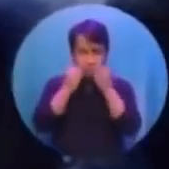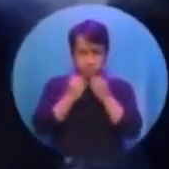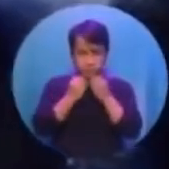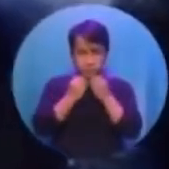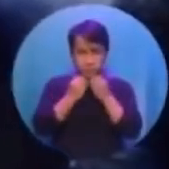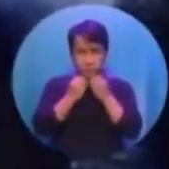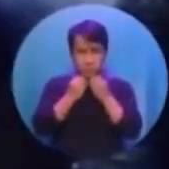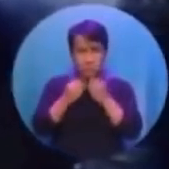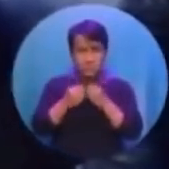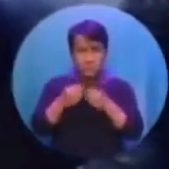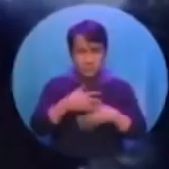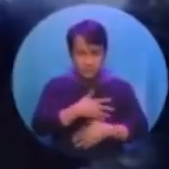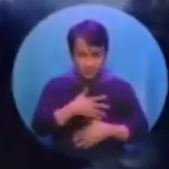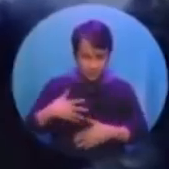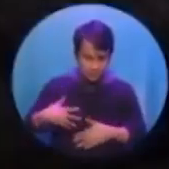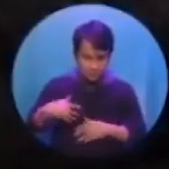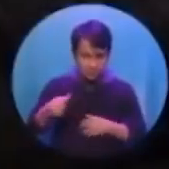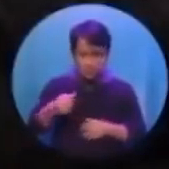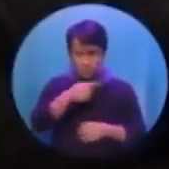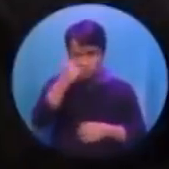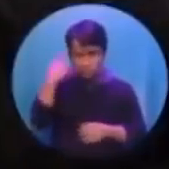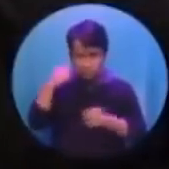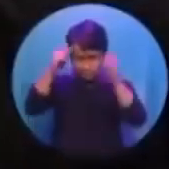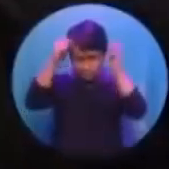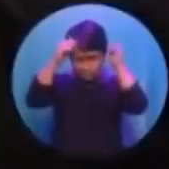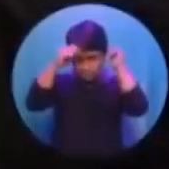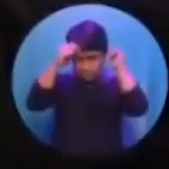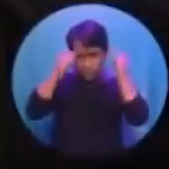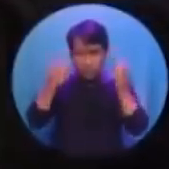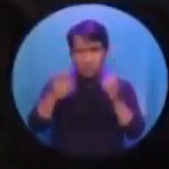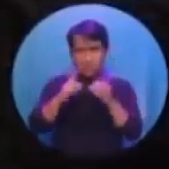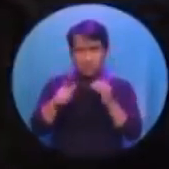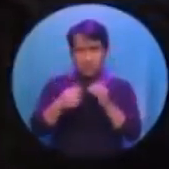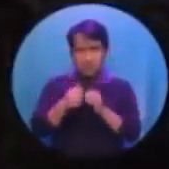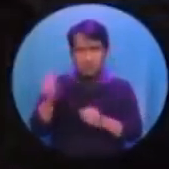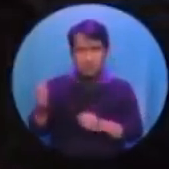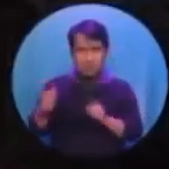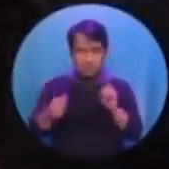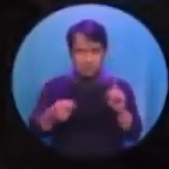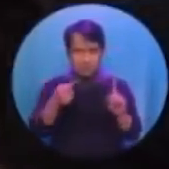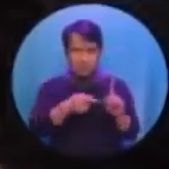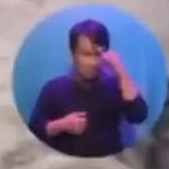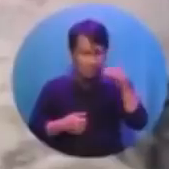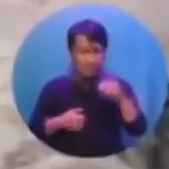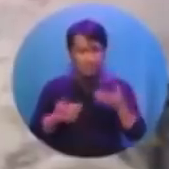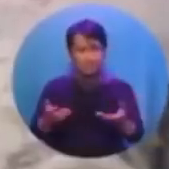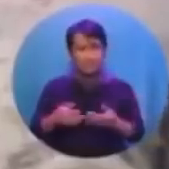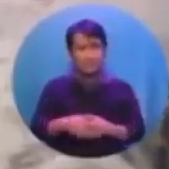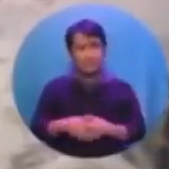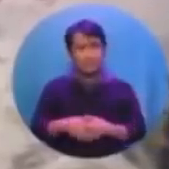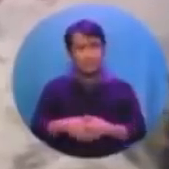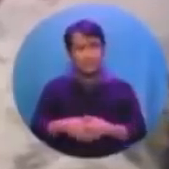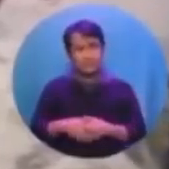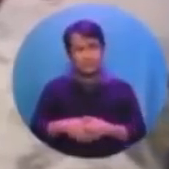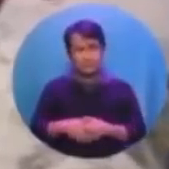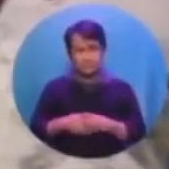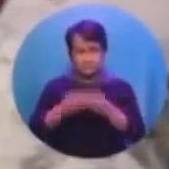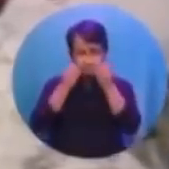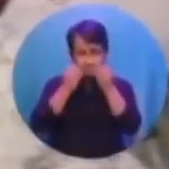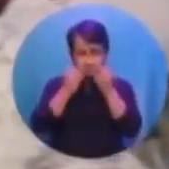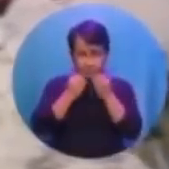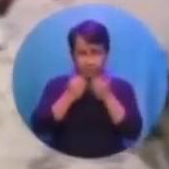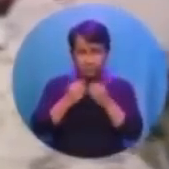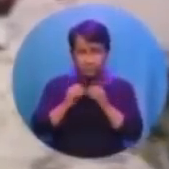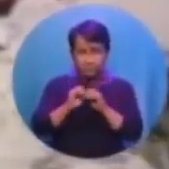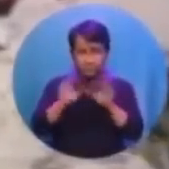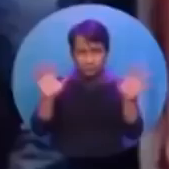ito, naka-brown stripe, naka-sombrero, at ito, yung isa naman, naka-brown, ayan, nakababa yung mask niya at